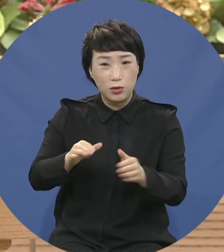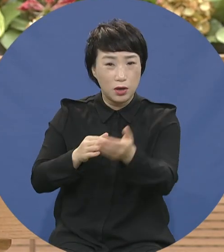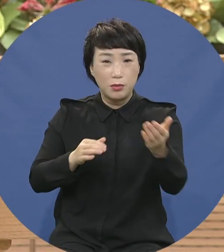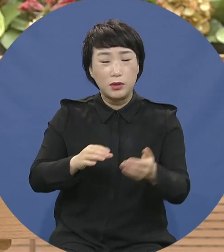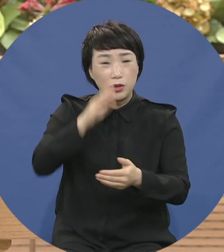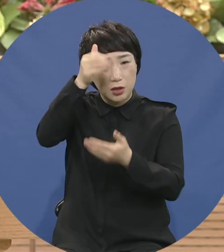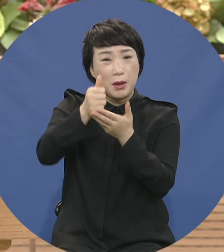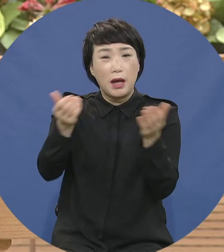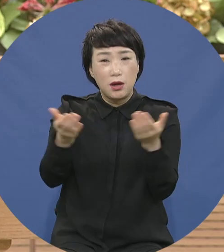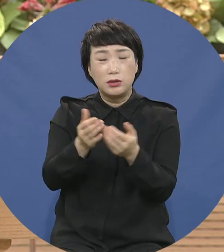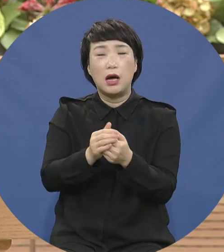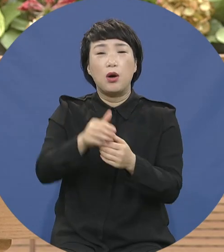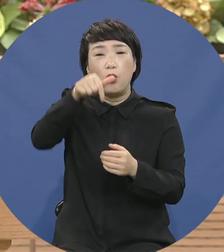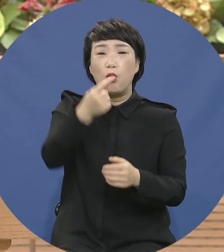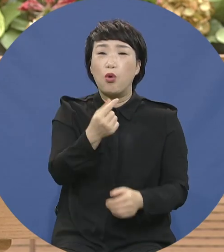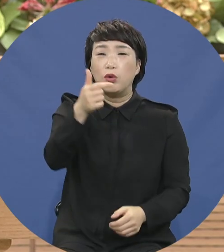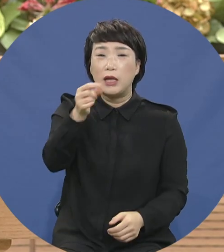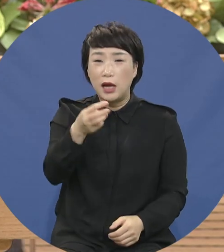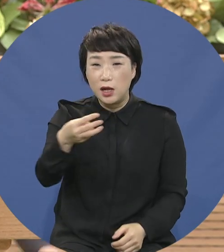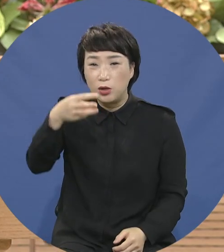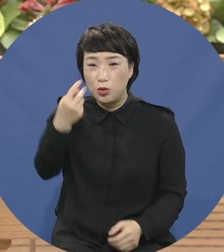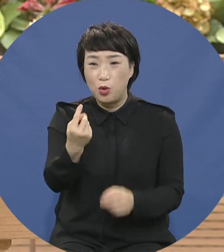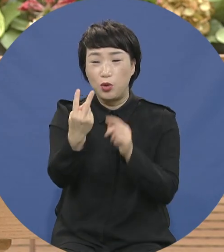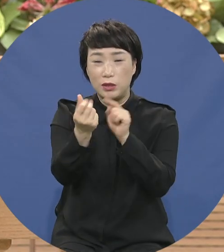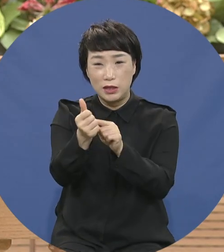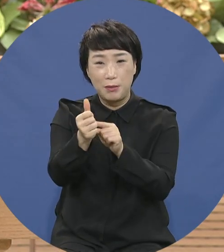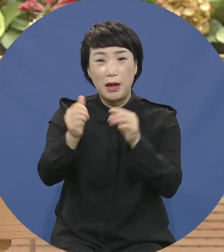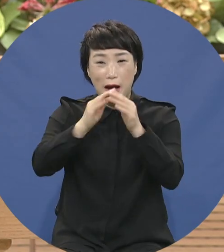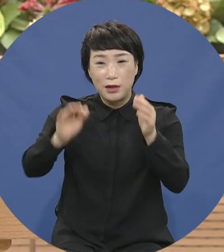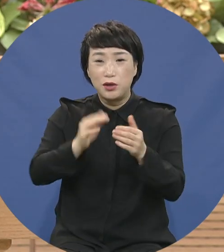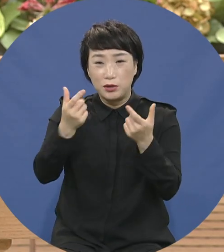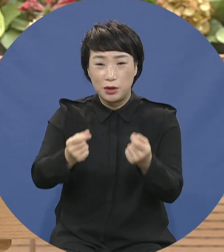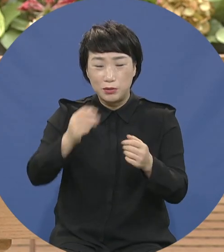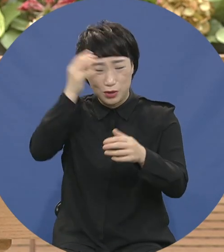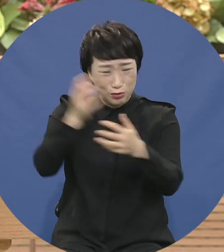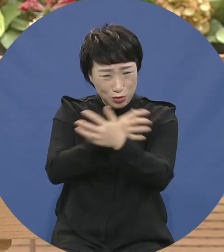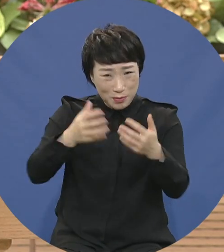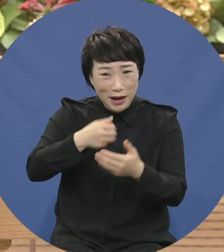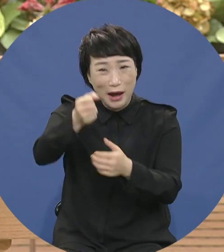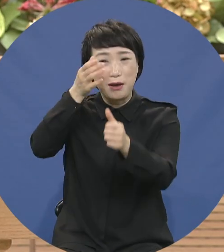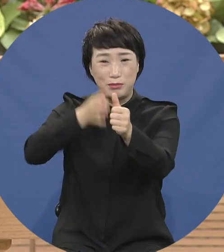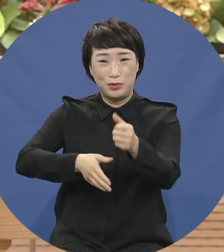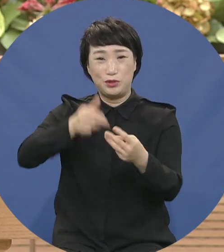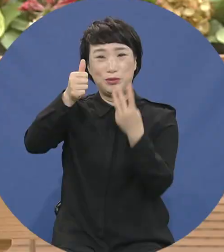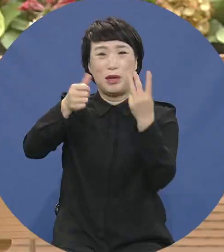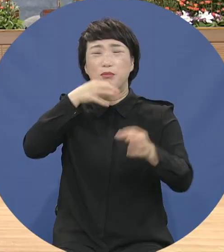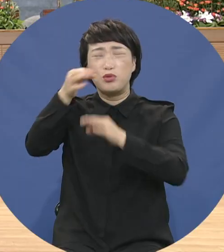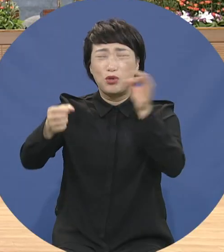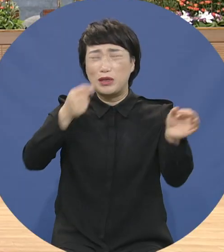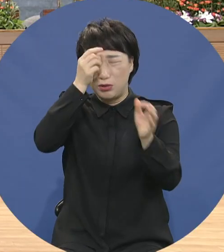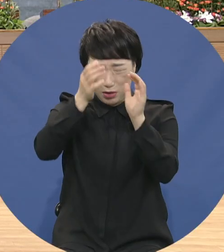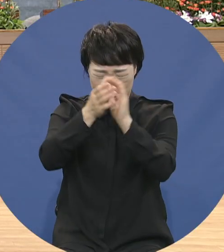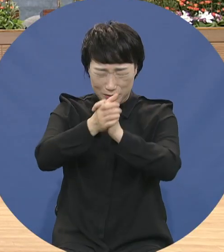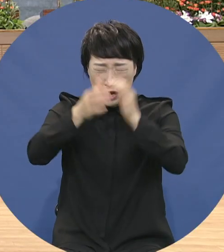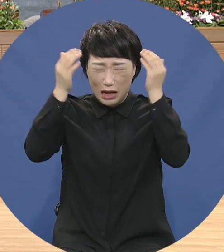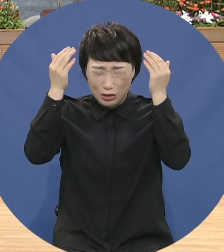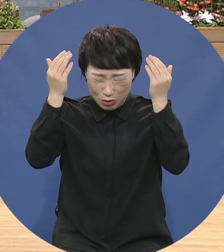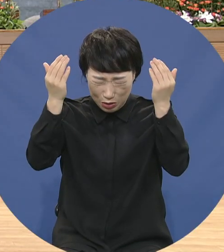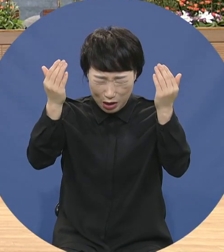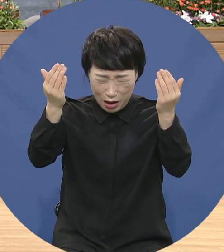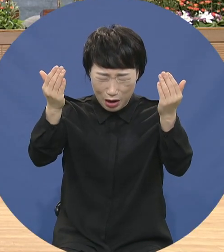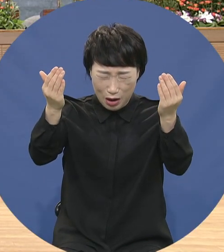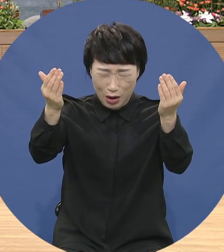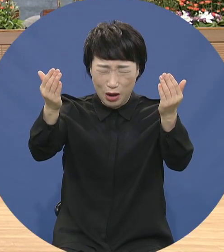고넬료의 가정처럼 여러분의 집안에 충만하기를 원합니다. 주여 삼창하고 기도하겠습니다.